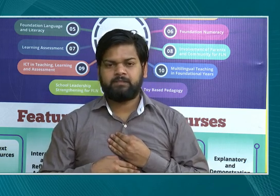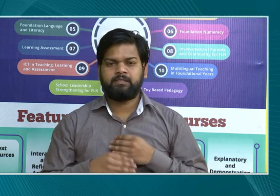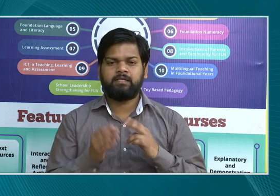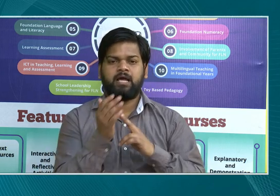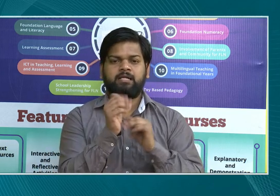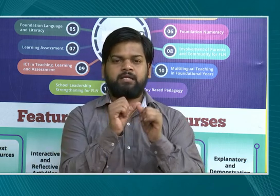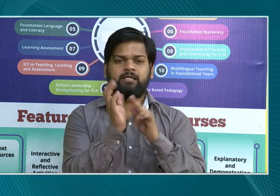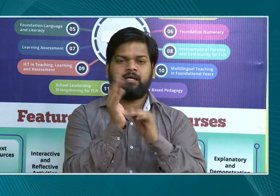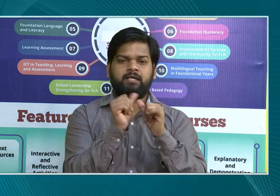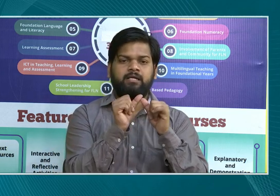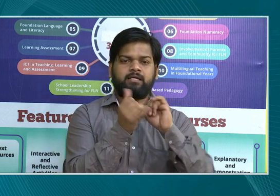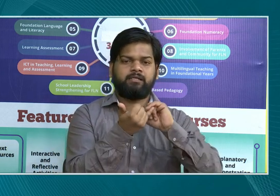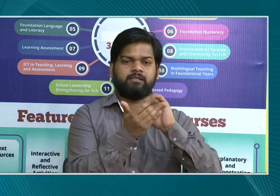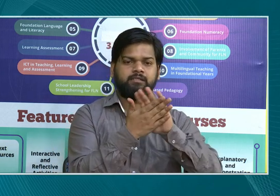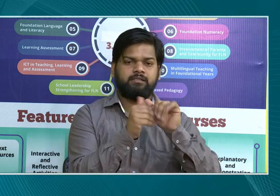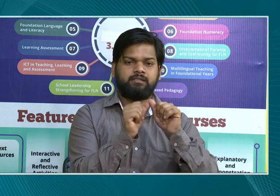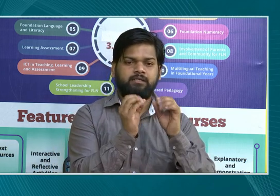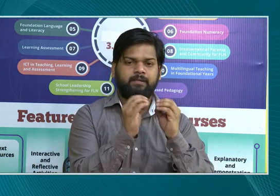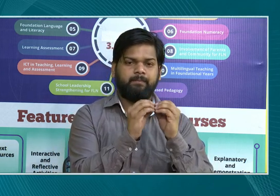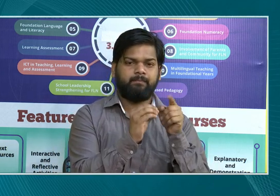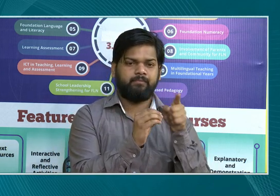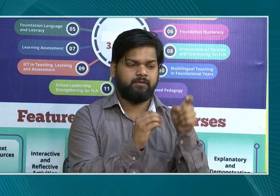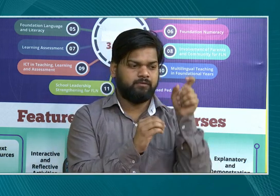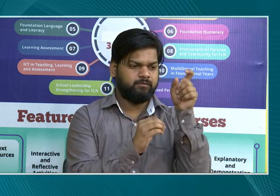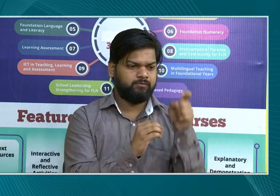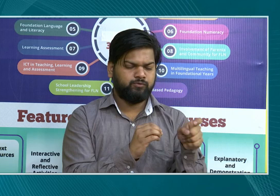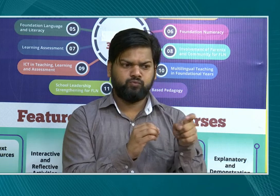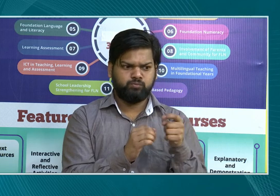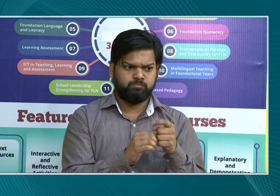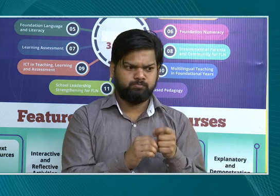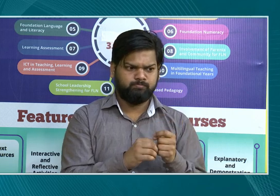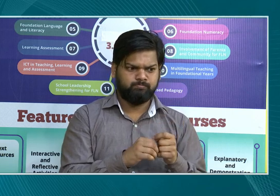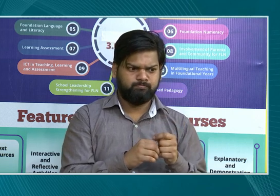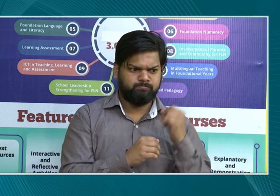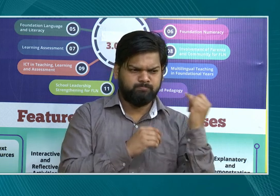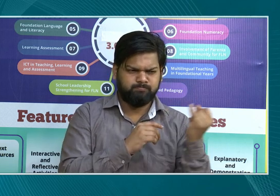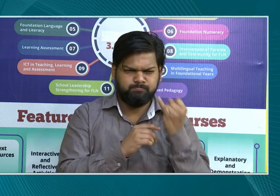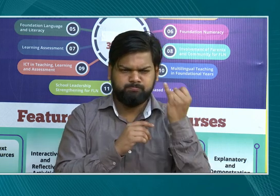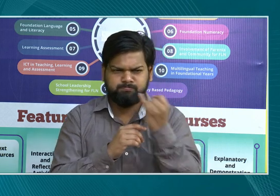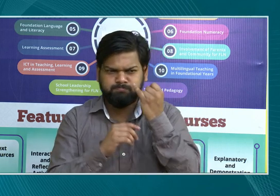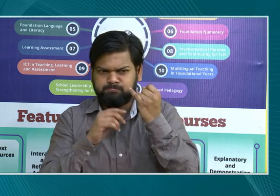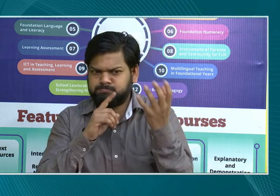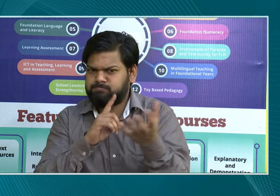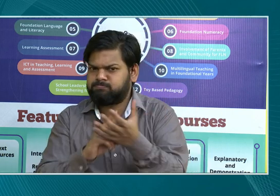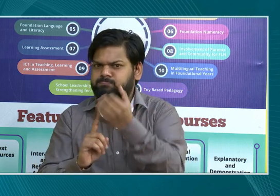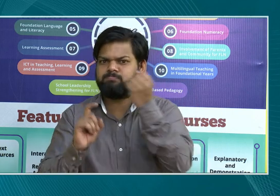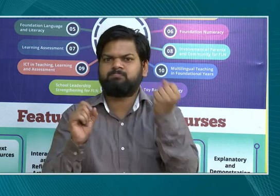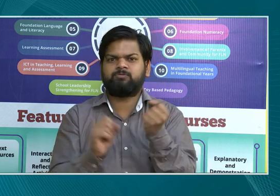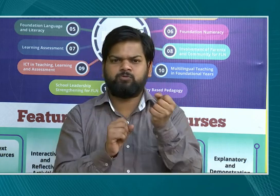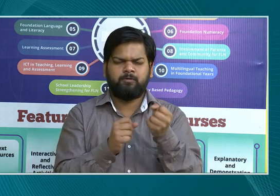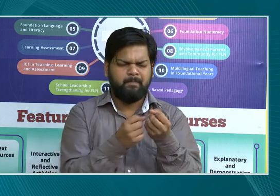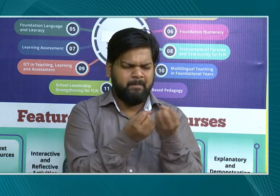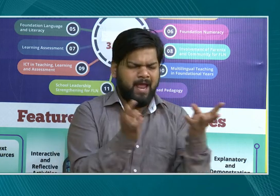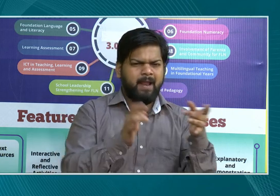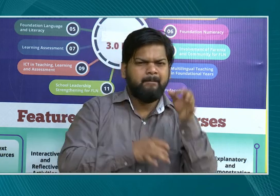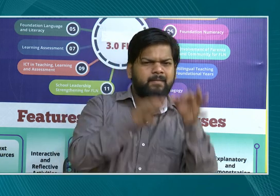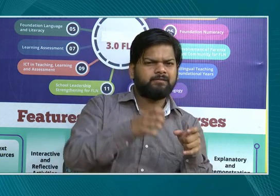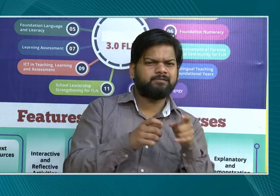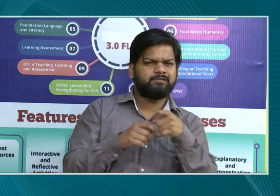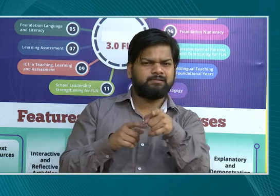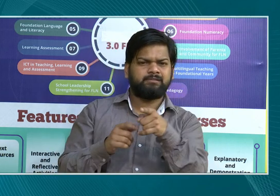अंग्रेजी सरकार को बहुत परेशान किया था आज तक ढूंढा नहीं जा सका है और जनरल है की भी बहुत उसमें भसना हुई थी की यह